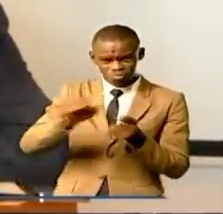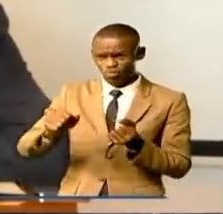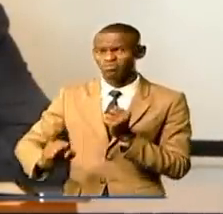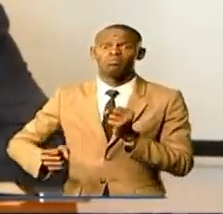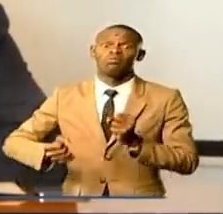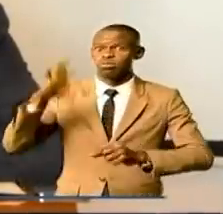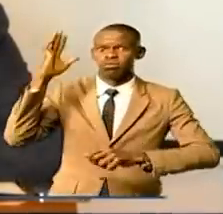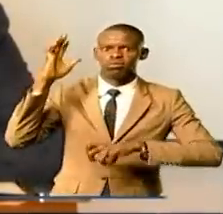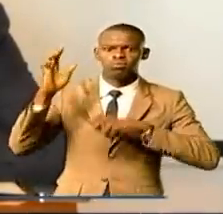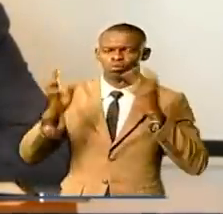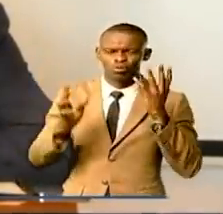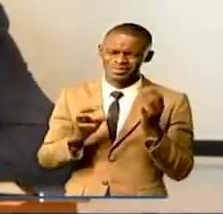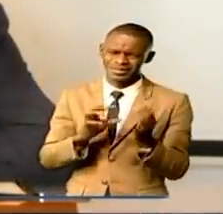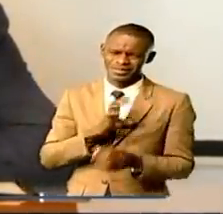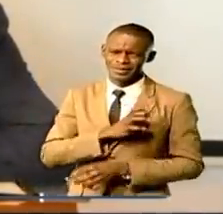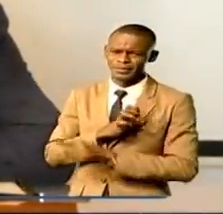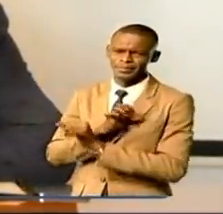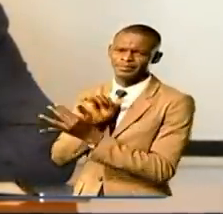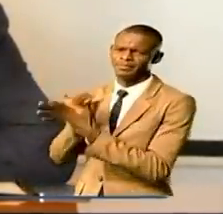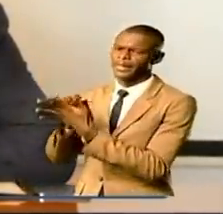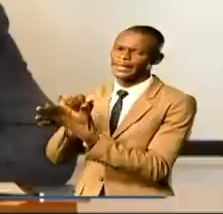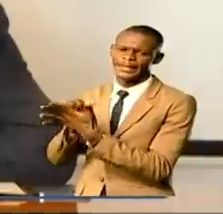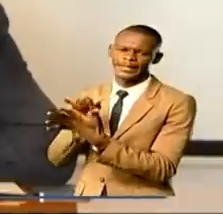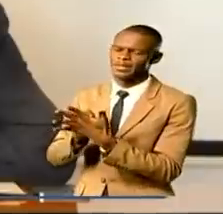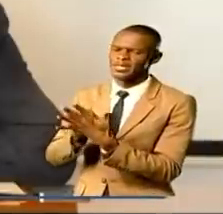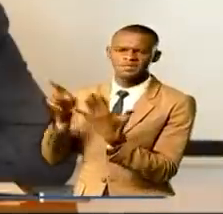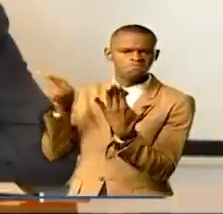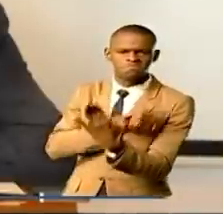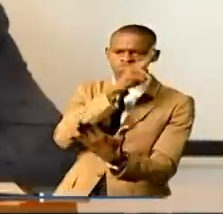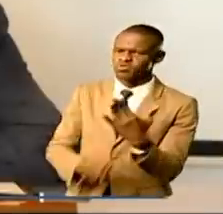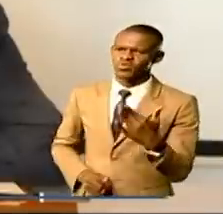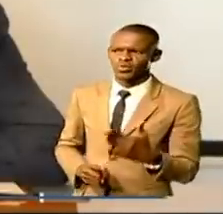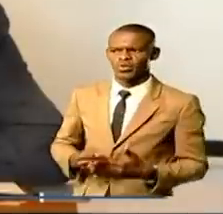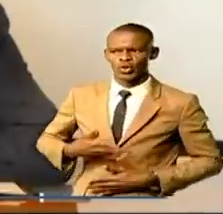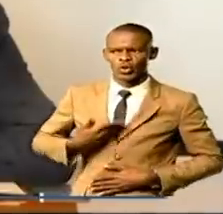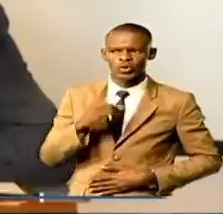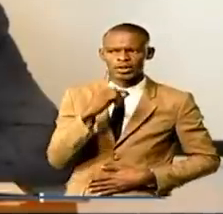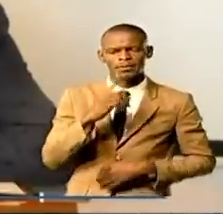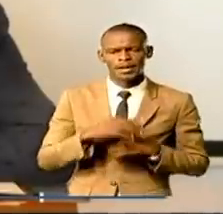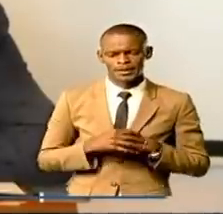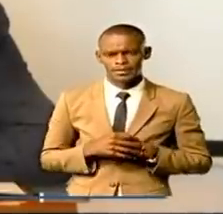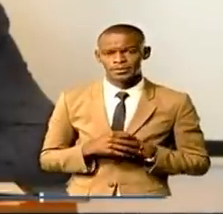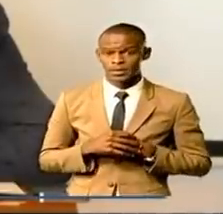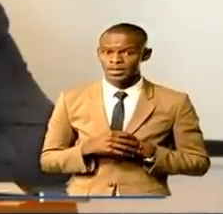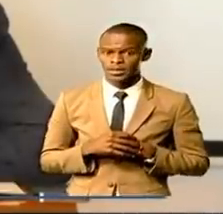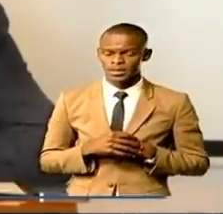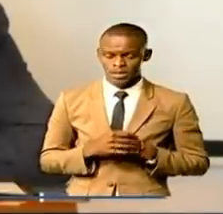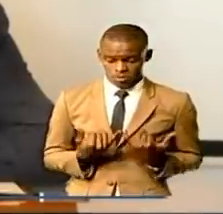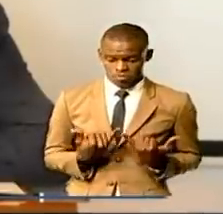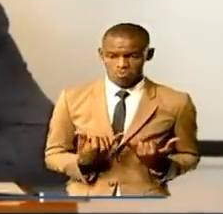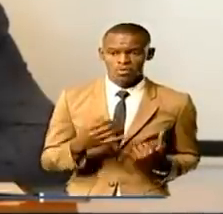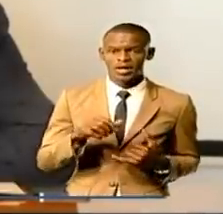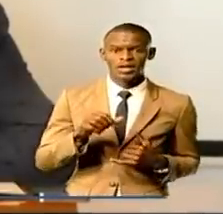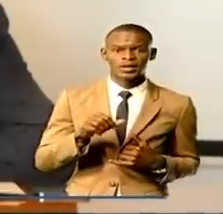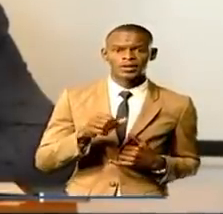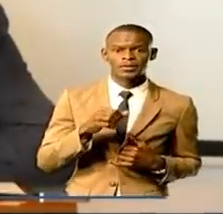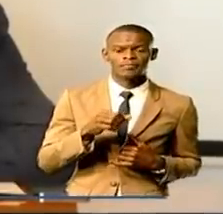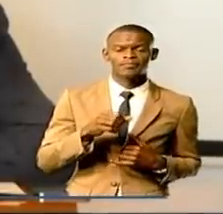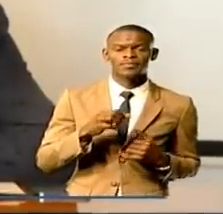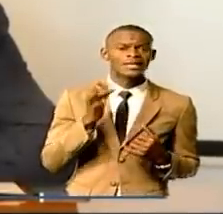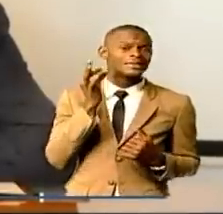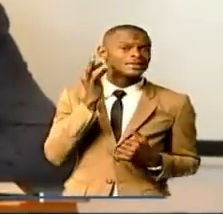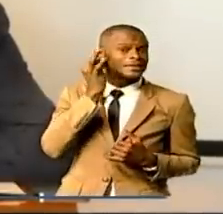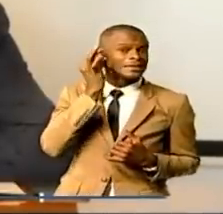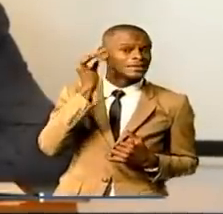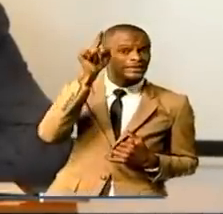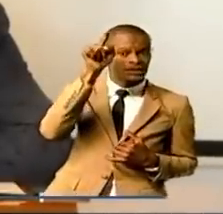citoyens. De plus, il se tient actuellement à Nairobi pour parler, pour justement ramener la